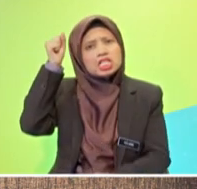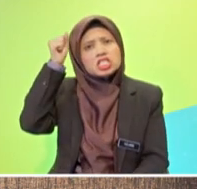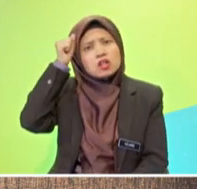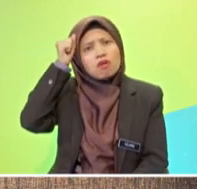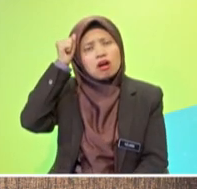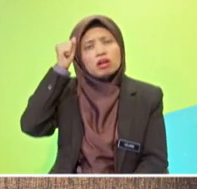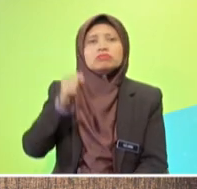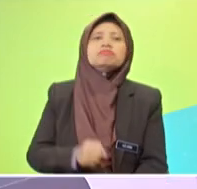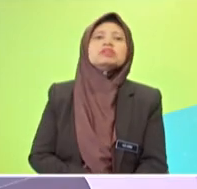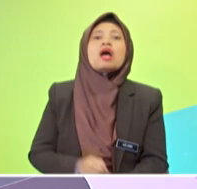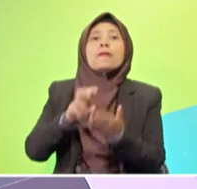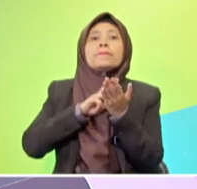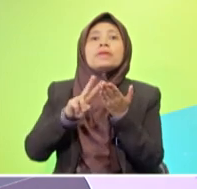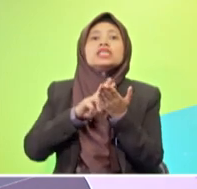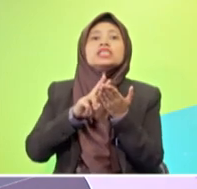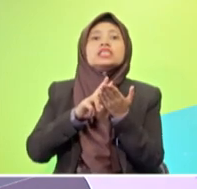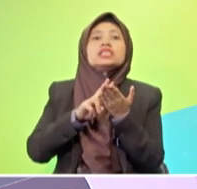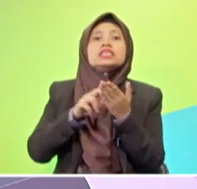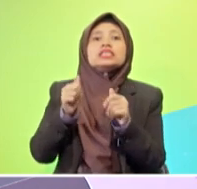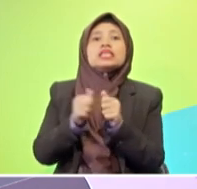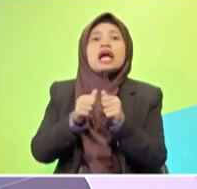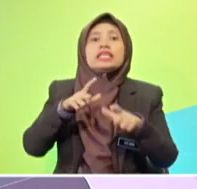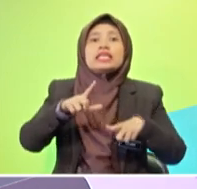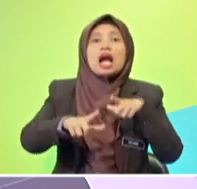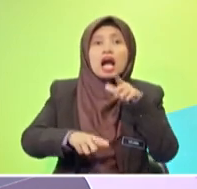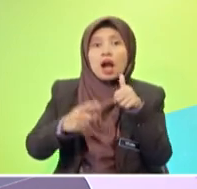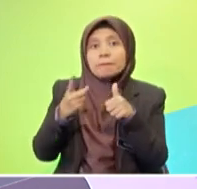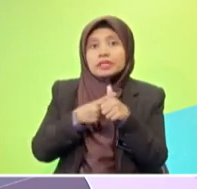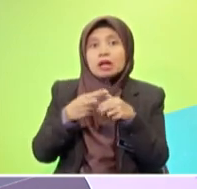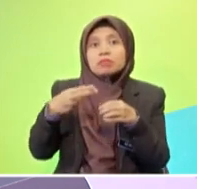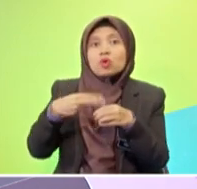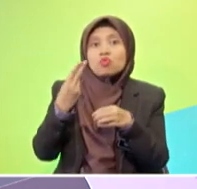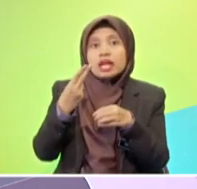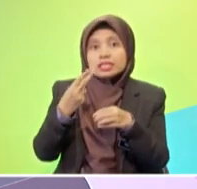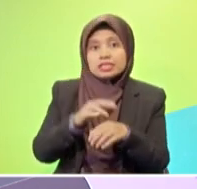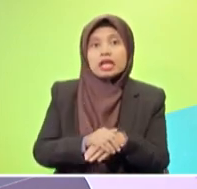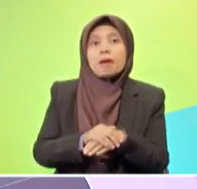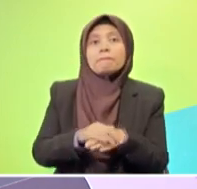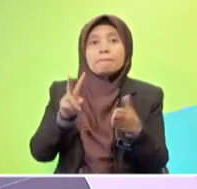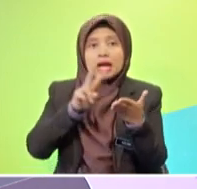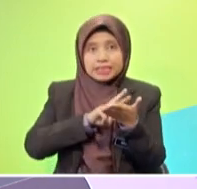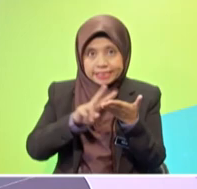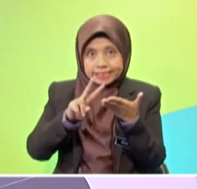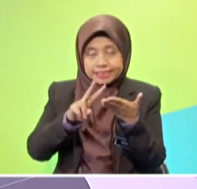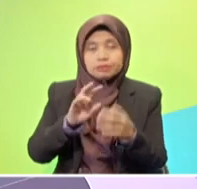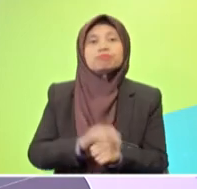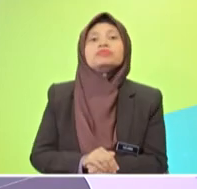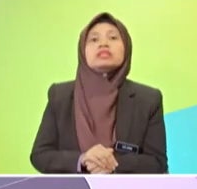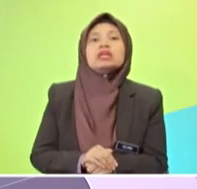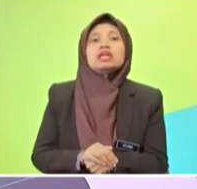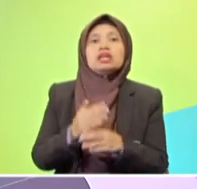membaca secara teliti dia dah mulai dengan langkah pertama Irfan mengulas maklumat tadi baca dengan teliti Jadi sekarang kita